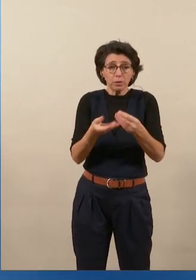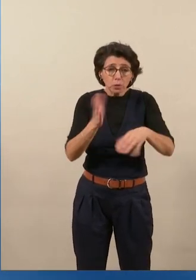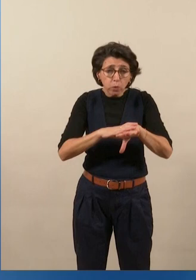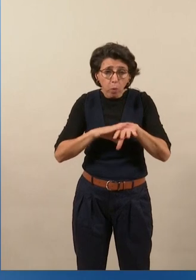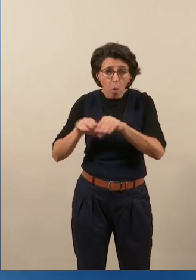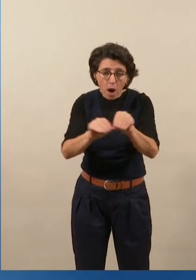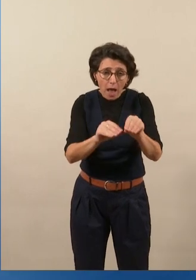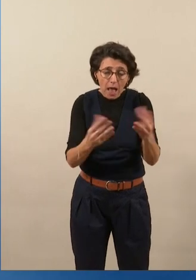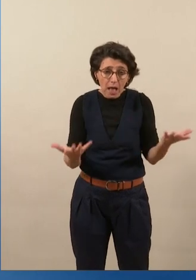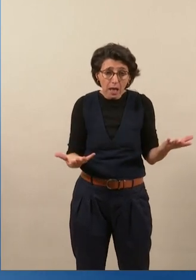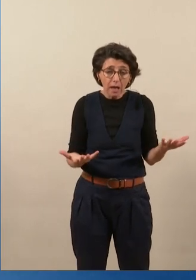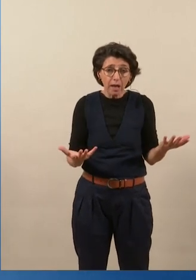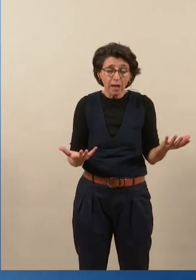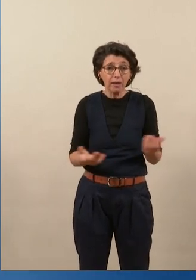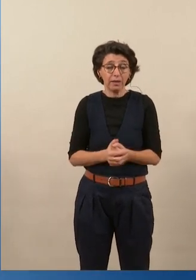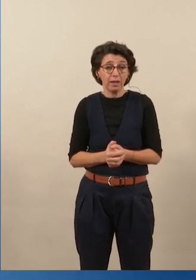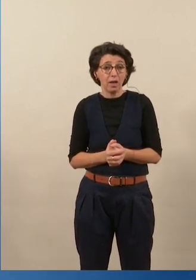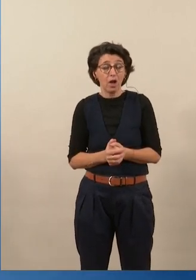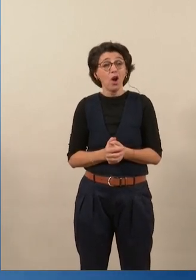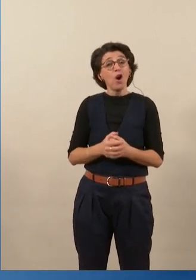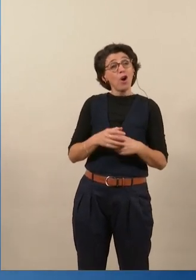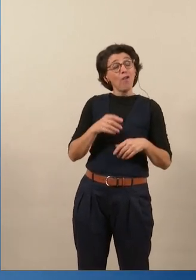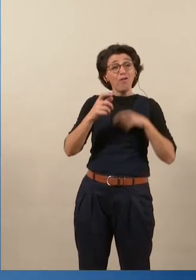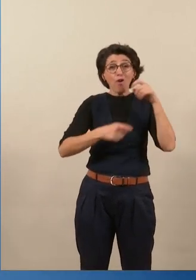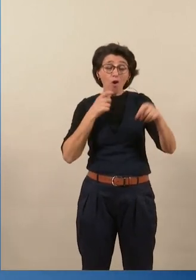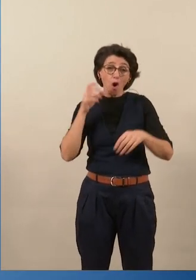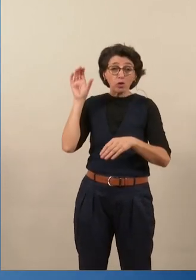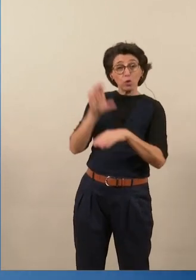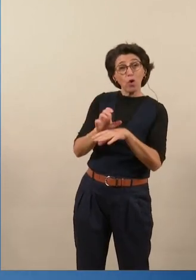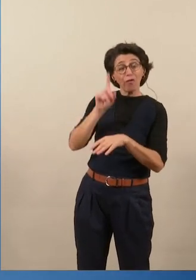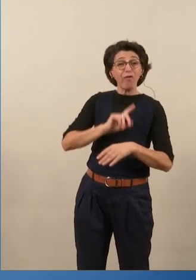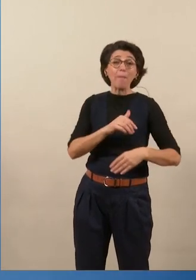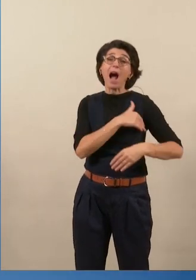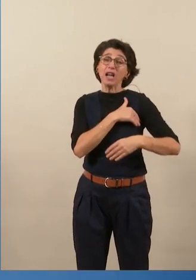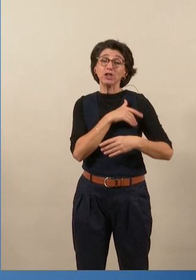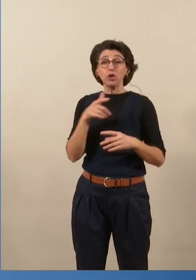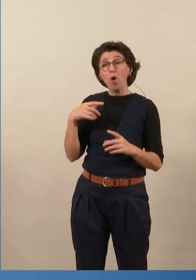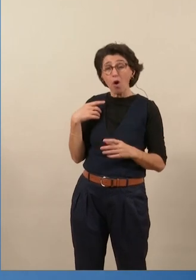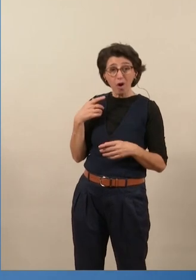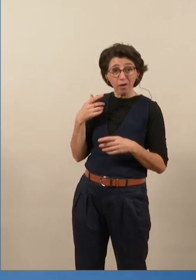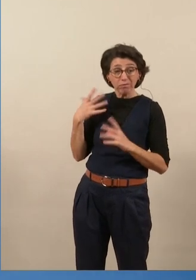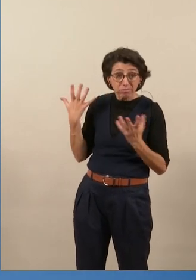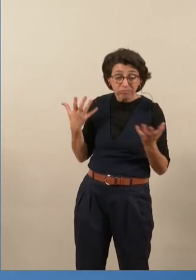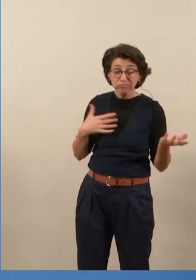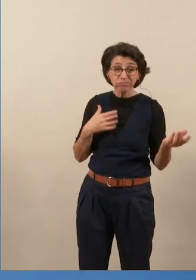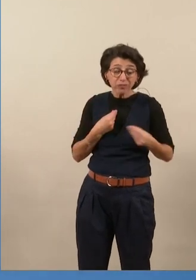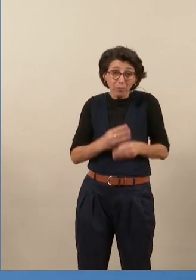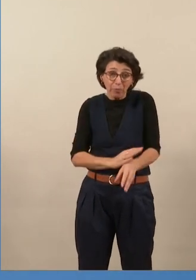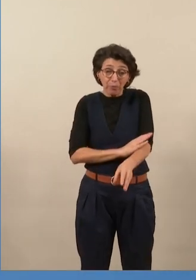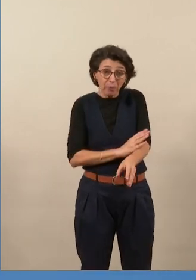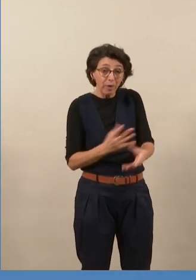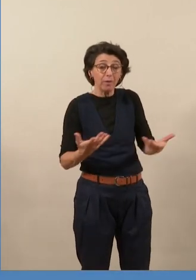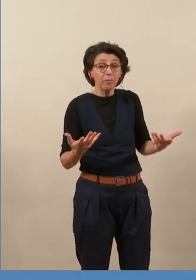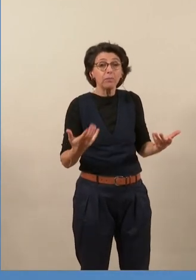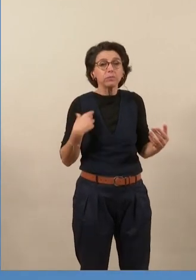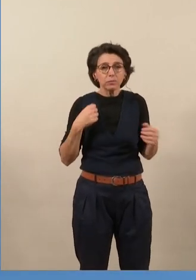contre les violences à l'égard des élus et des agentes comme c'est émouvant j'ai choisi de mettre le projecteur sur la mairie